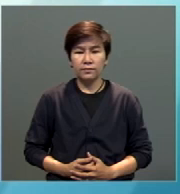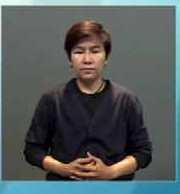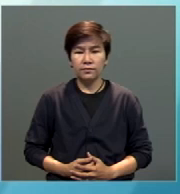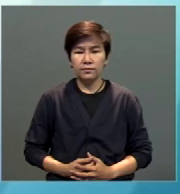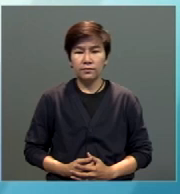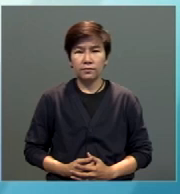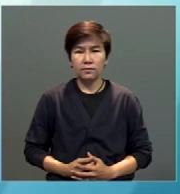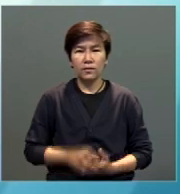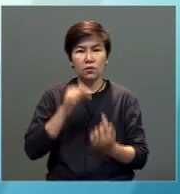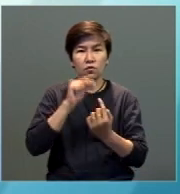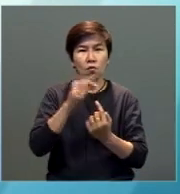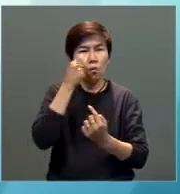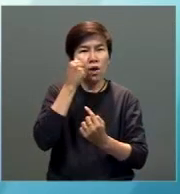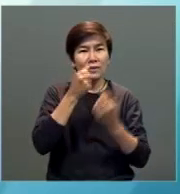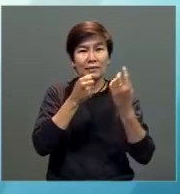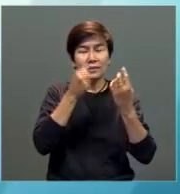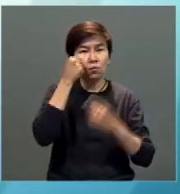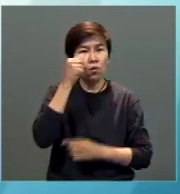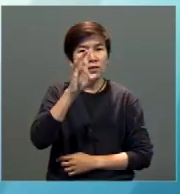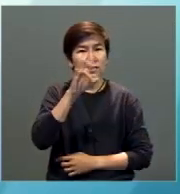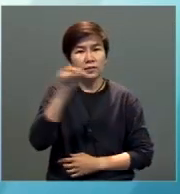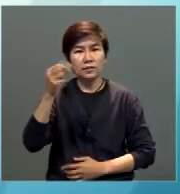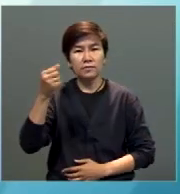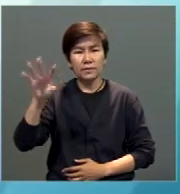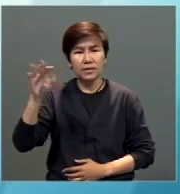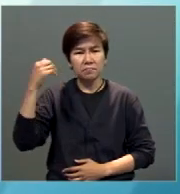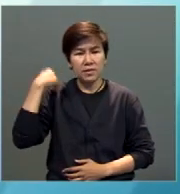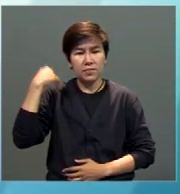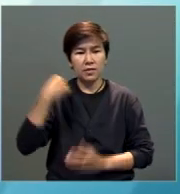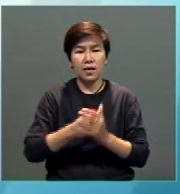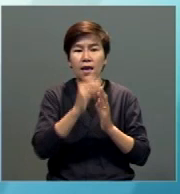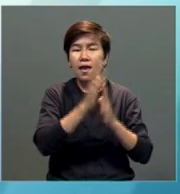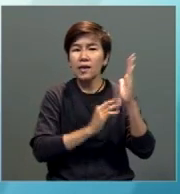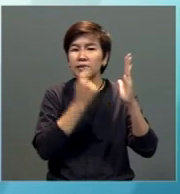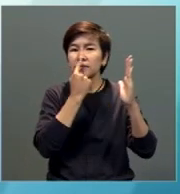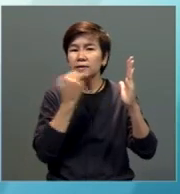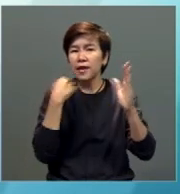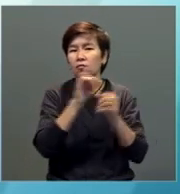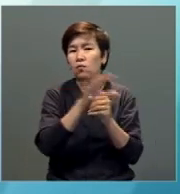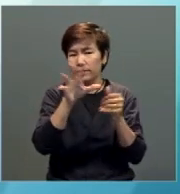วันที่ผ่านมานะครับถ้าออกเป็นสีอาจจะใช้ว่าสีอะไรสีส้มๆนิดๆนะครับในยังมีรายงานในช่วง7ถึง 14วันที่ผ่านมาแล้วก็สีแดงนี่ก็คือใน 7